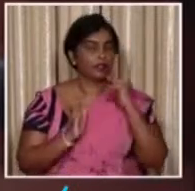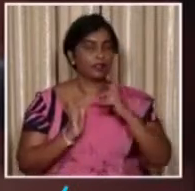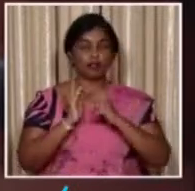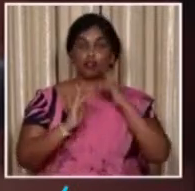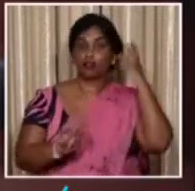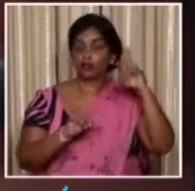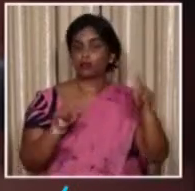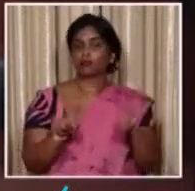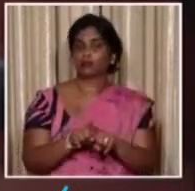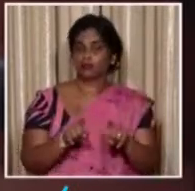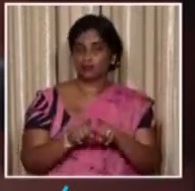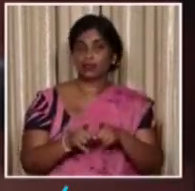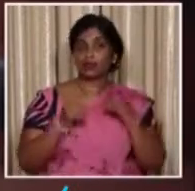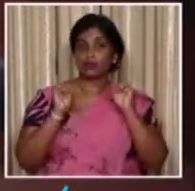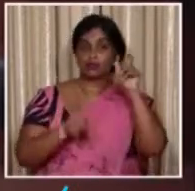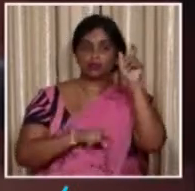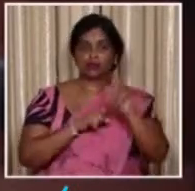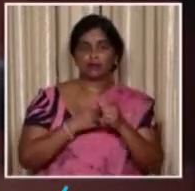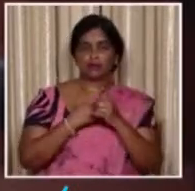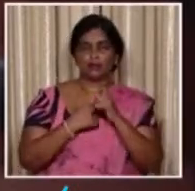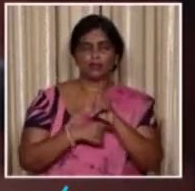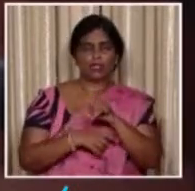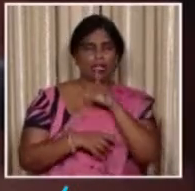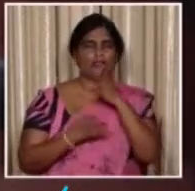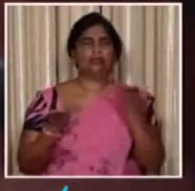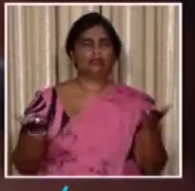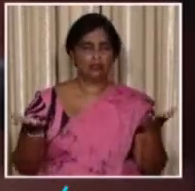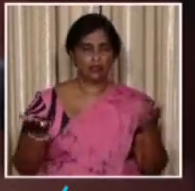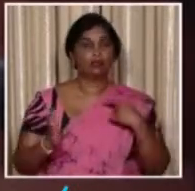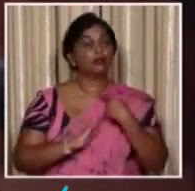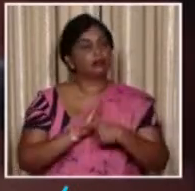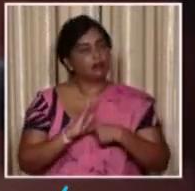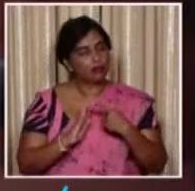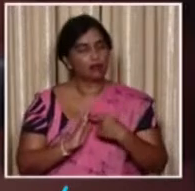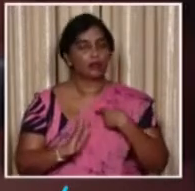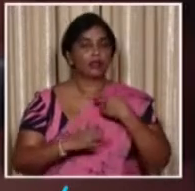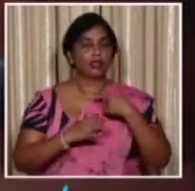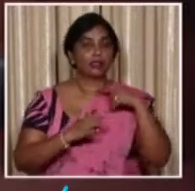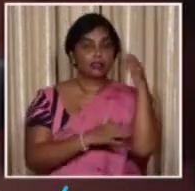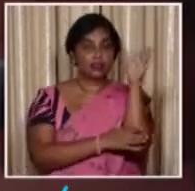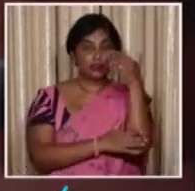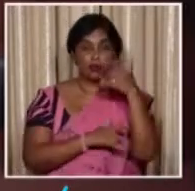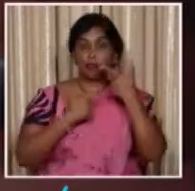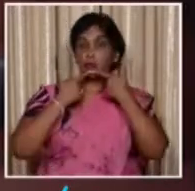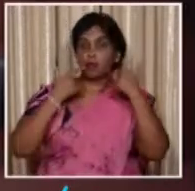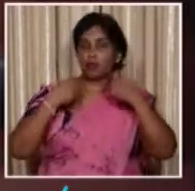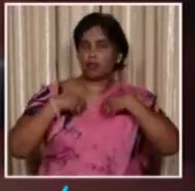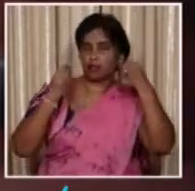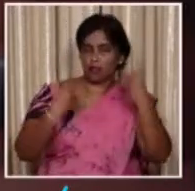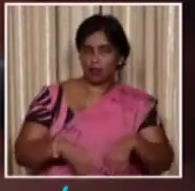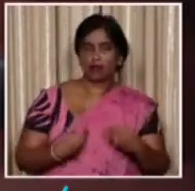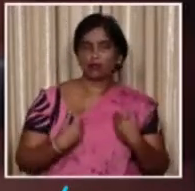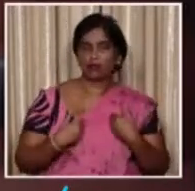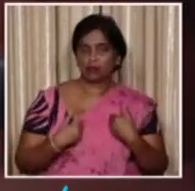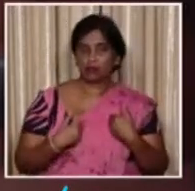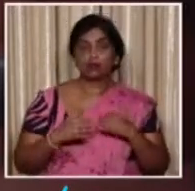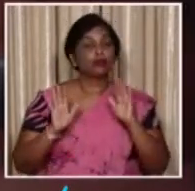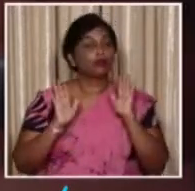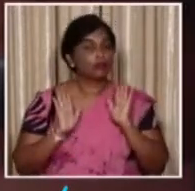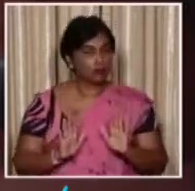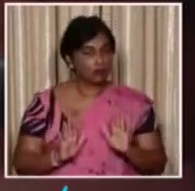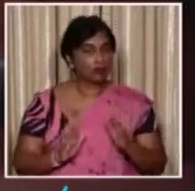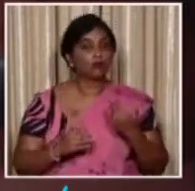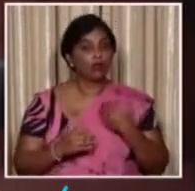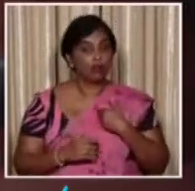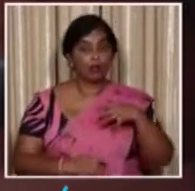ජාත්‍යන්තර වශයෙන් ක්‍රීඩකයන් අපකීර්තියට පත් වුණා. ඒ ලංකාව අපේ ජාතික කොඩි අපේ අභිමානය අපකීර්තියට පත් වීම. හැබැයි